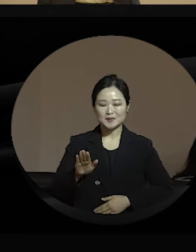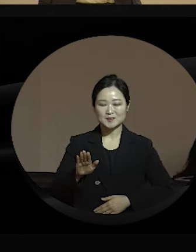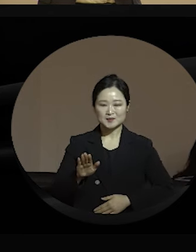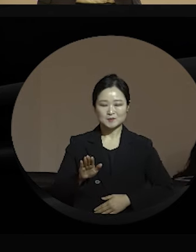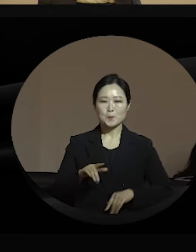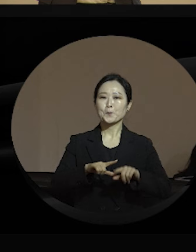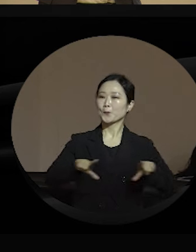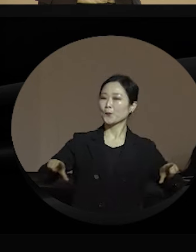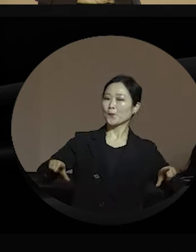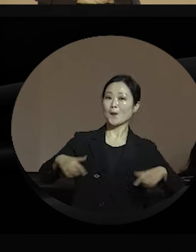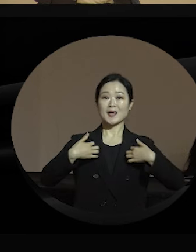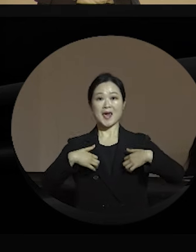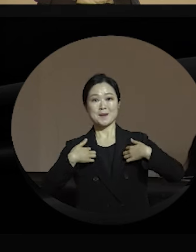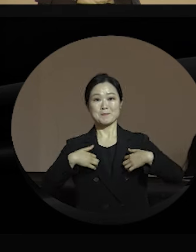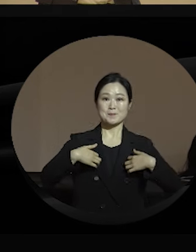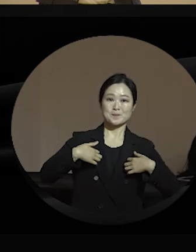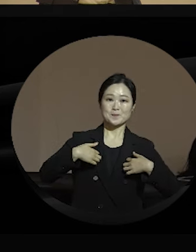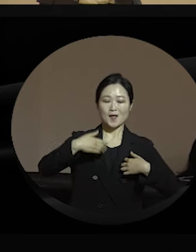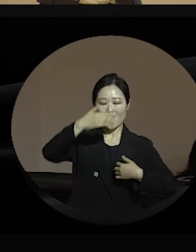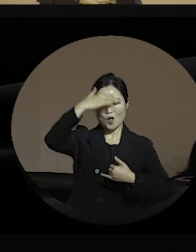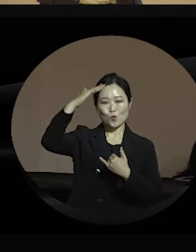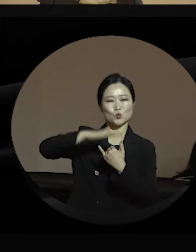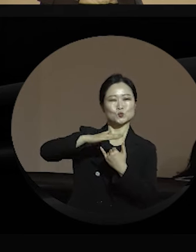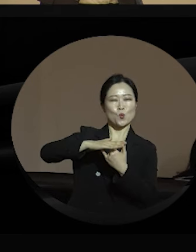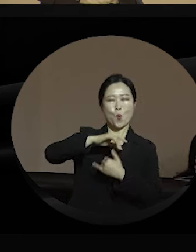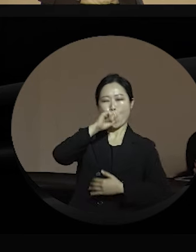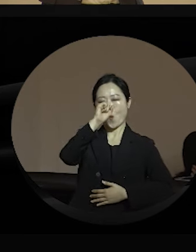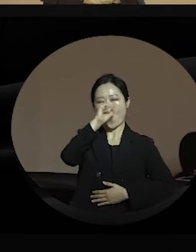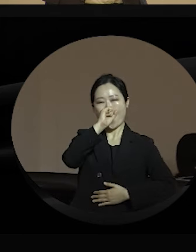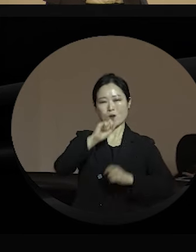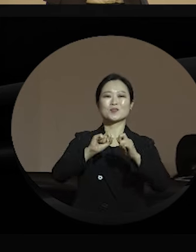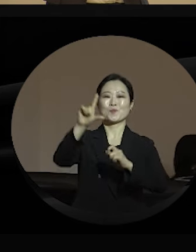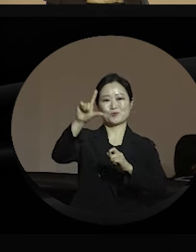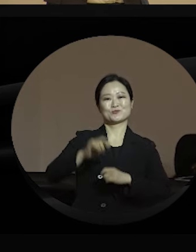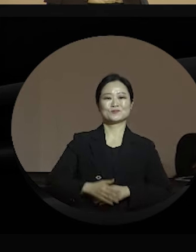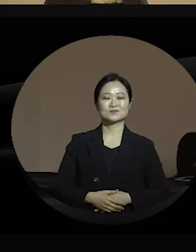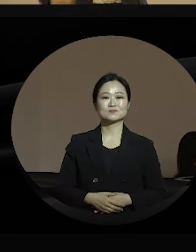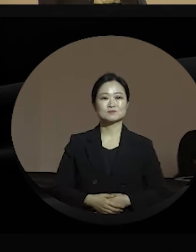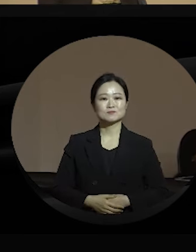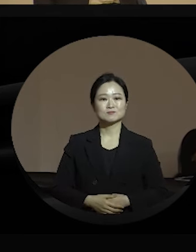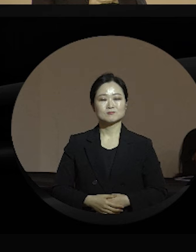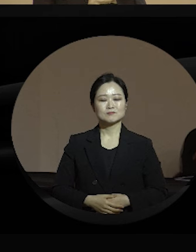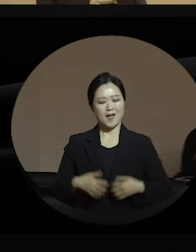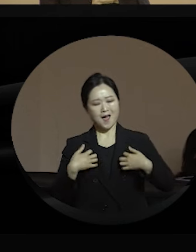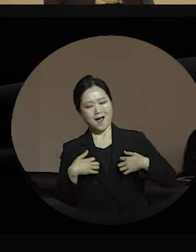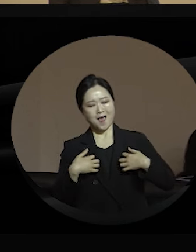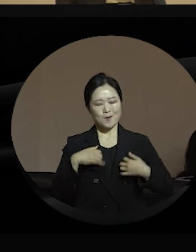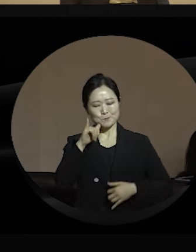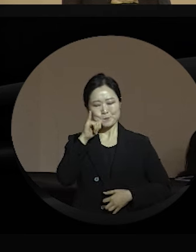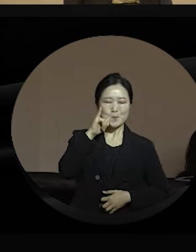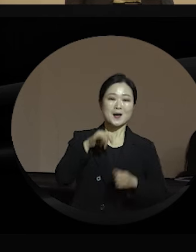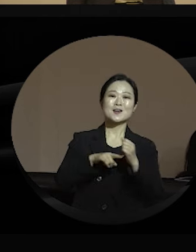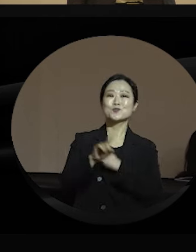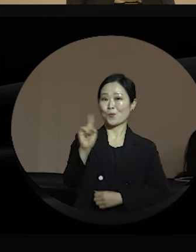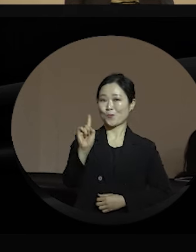기본적으로 게임은 청소년들이 좋아할 만한 요소가 다 담겨 있어요. 무엇 때문에 아이들은 이렇게 게임에 열광할까요?